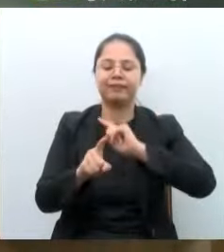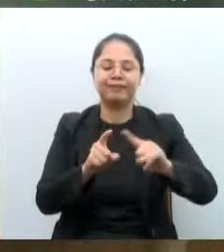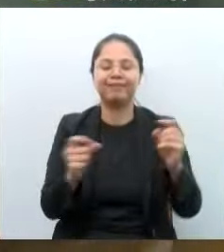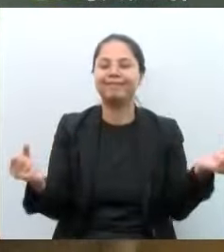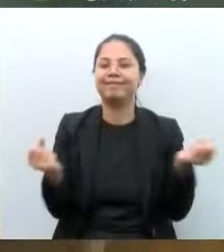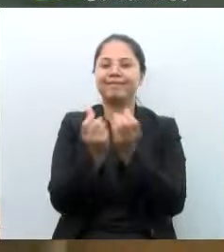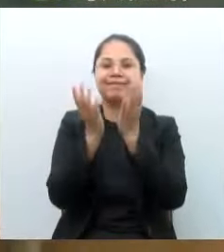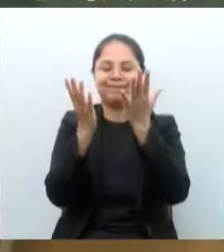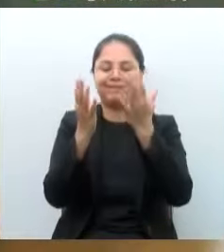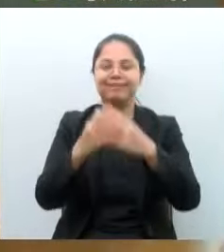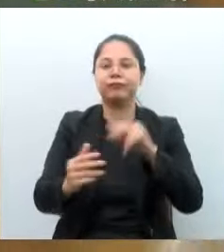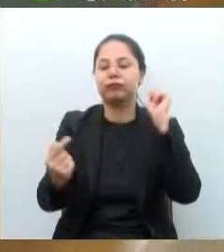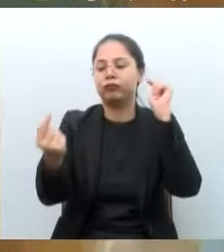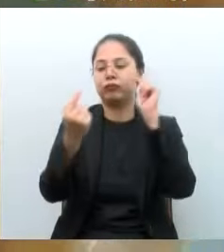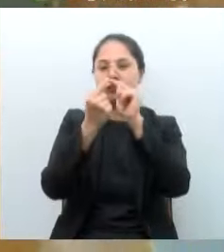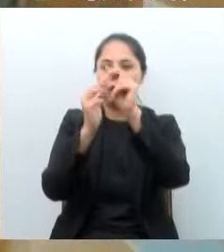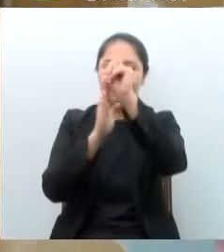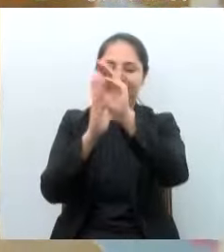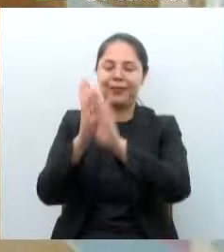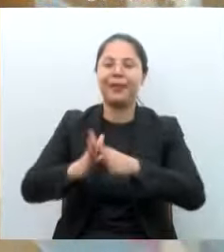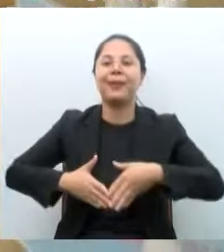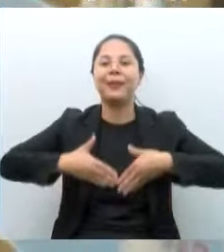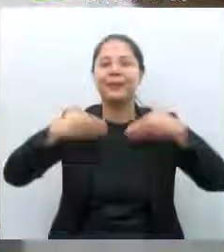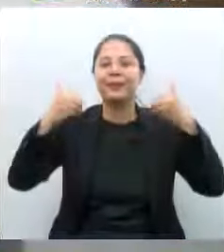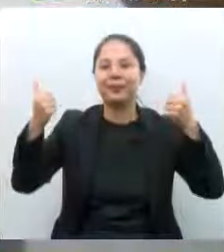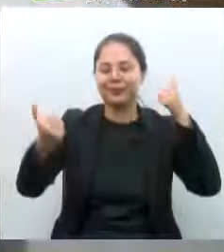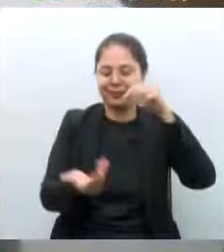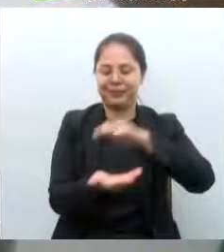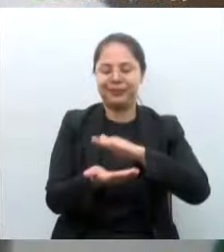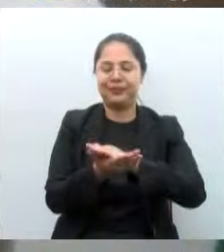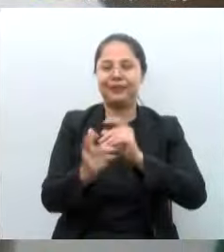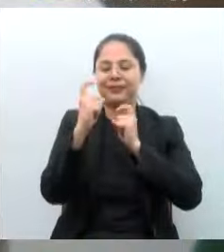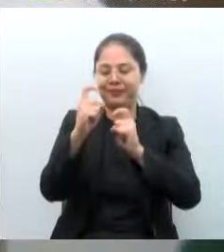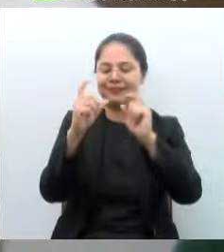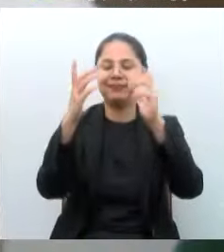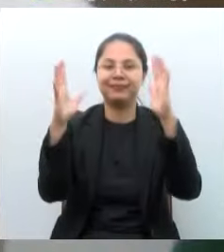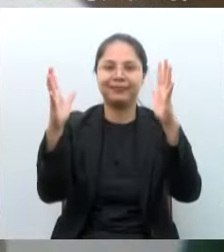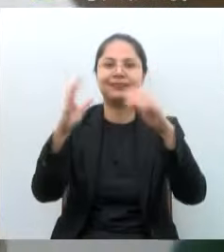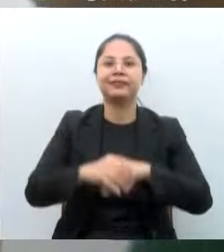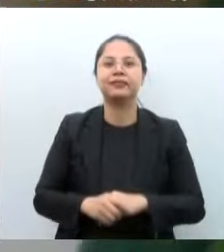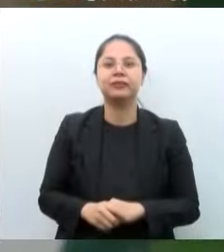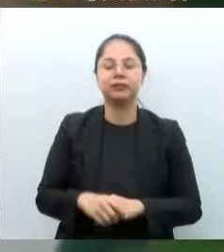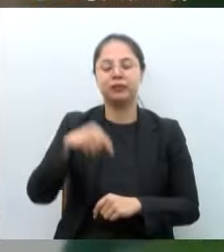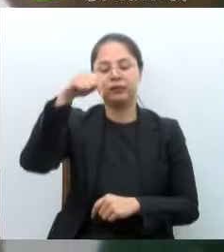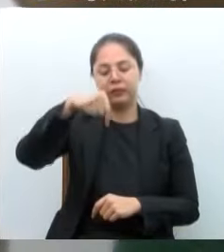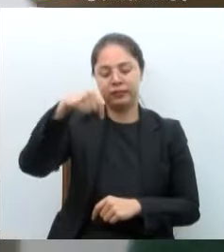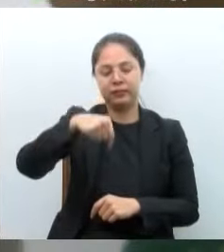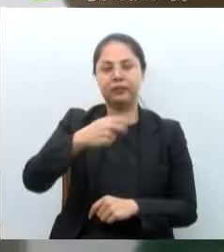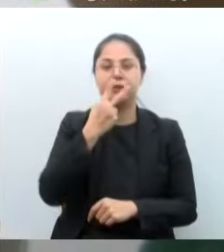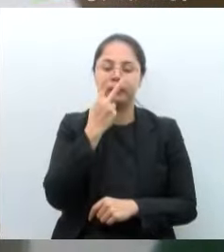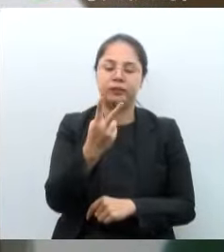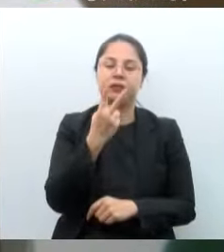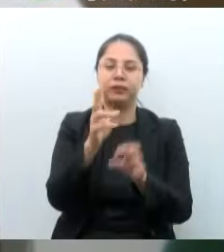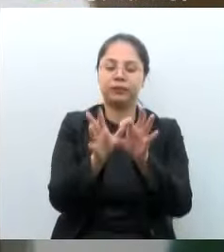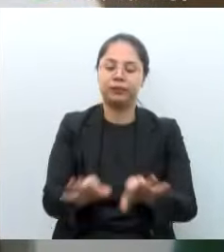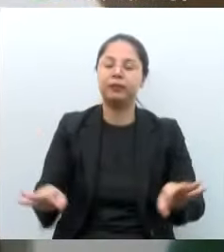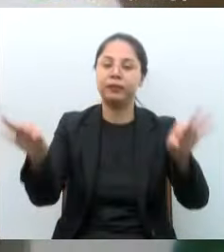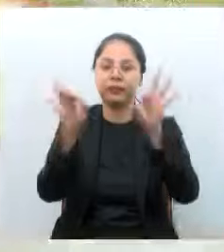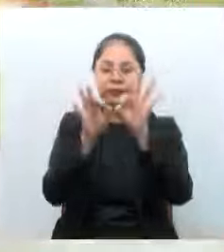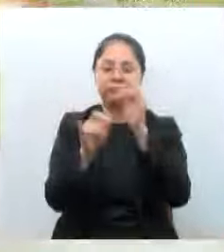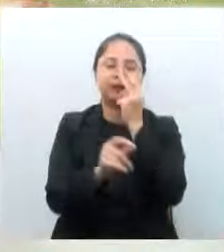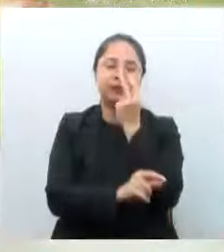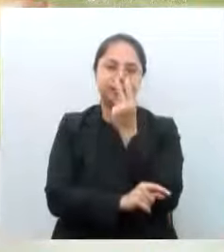ณ์ตามนโยบาย Happy and Safety School for All ของโรงเรียนโรงเรียนปากเกร็ดของเราก็ได้เห็นความสำคัญอย่างต่อเ